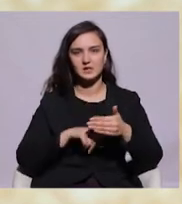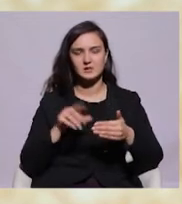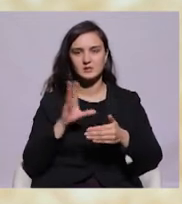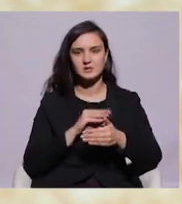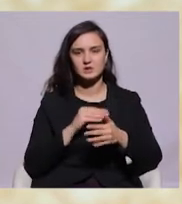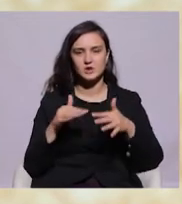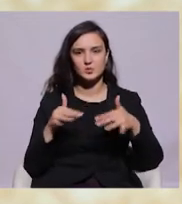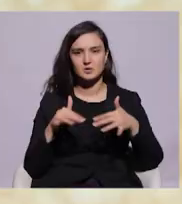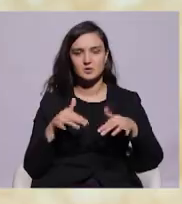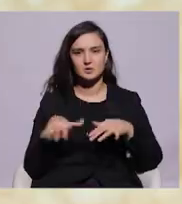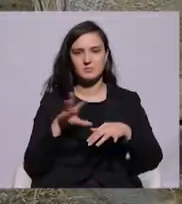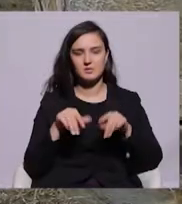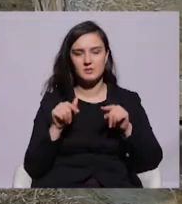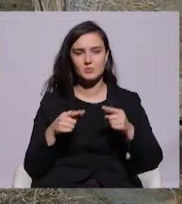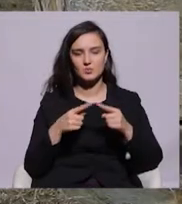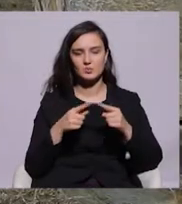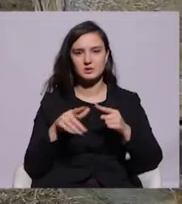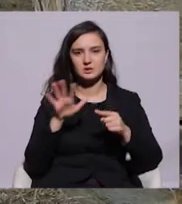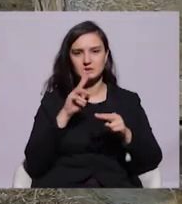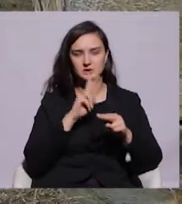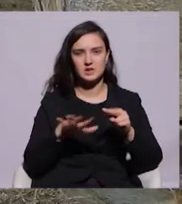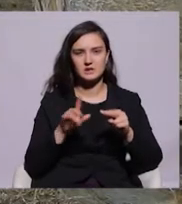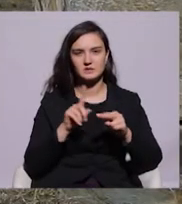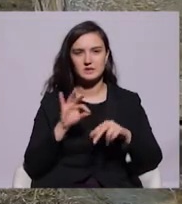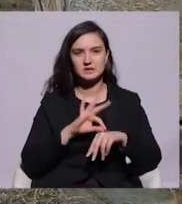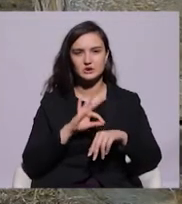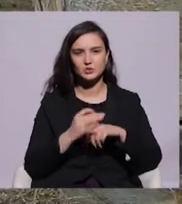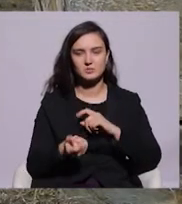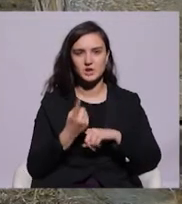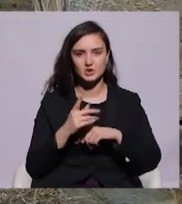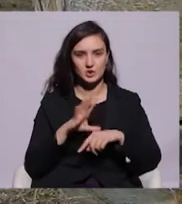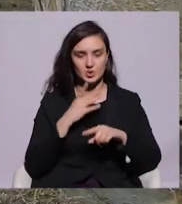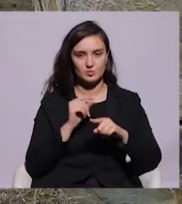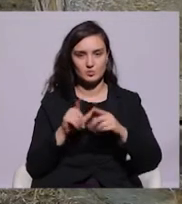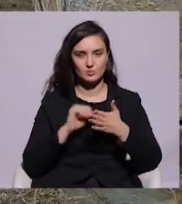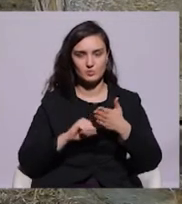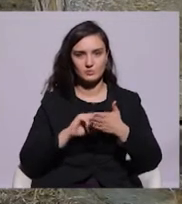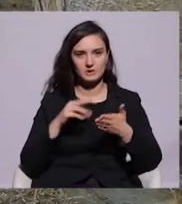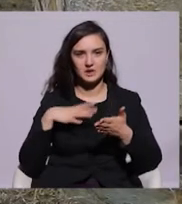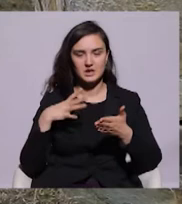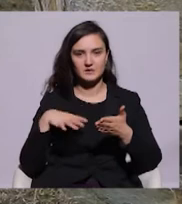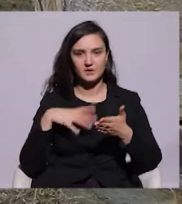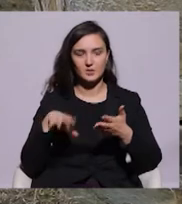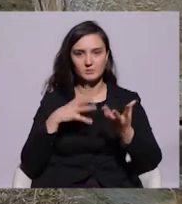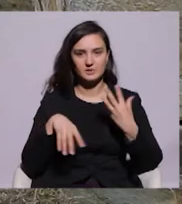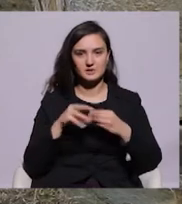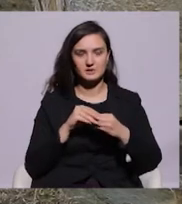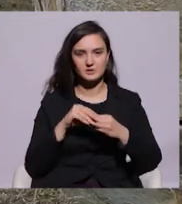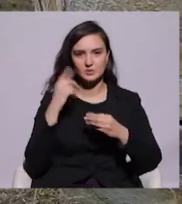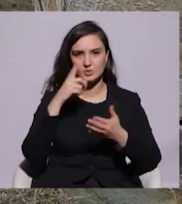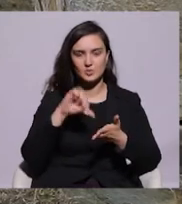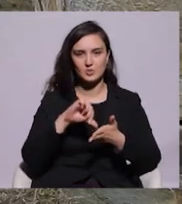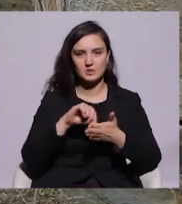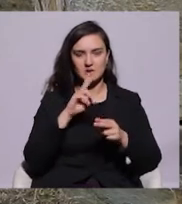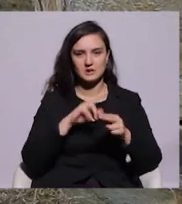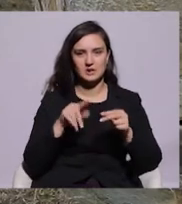რელიგიის შესუსტება, ამ კუთხის დაკარგვის რაღაც სინდრომის გაჩენა გამოიწვია და ქართველობის ანუ